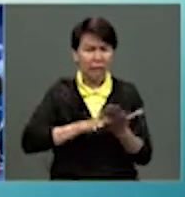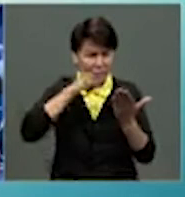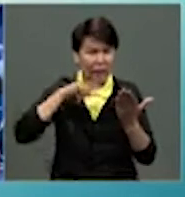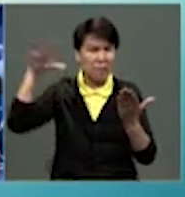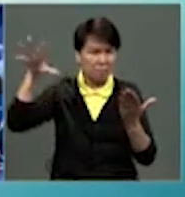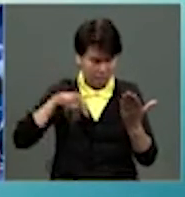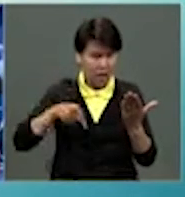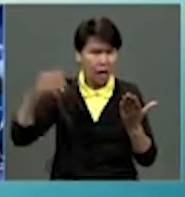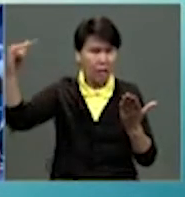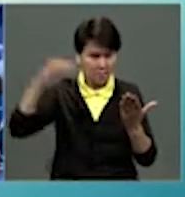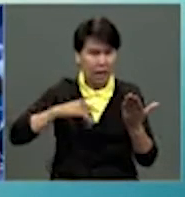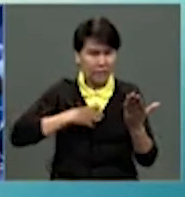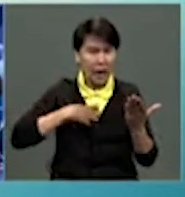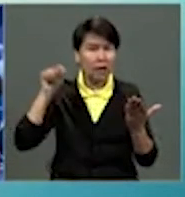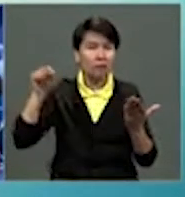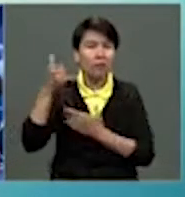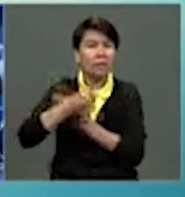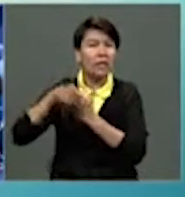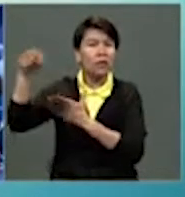บอกร้านค้าไม่มีคิวอาร์โค้ดให้สแกนนะครับไปถามถึงนโยบายการรับคนไทยกับจากต่างประเทศนะครับว่าท่านสนับสนุนนโยบายรับคนไทยที่มีการแสดงความจำนงต้องการการกลับจากต่างประเทศแล้วก็มีมาตรการที่จำเป็นการกัดGo 14